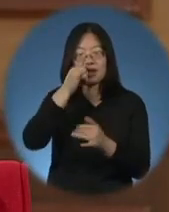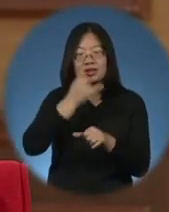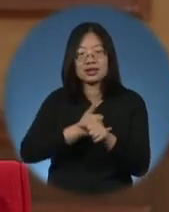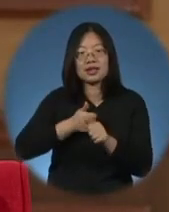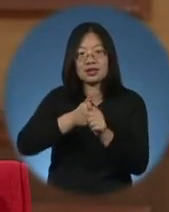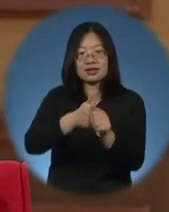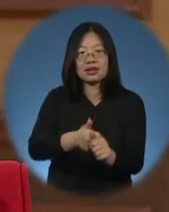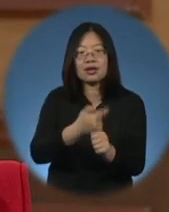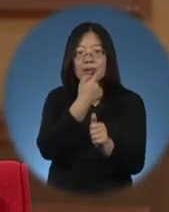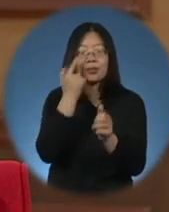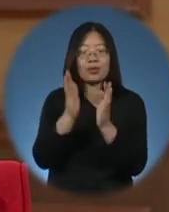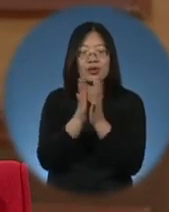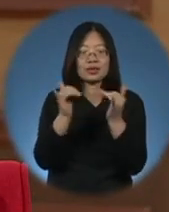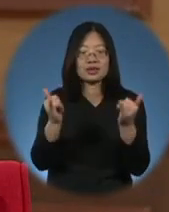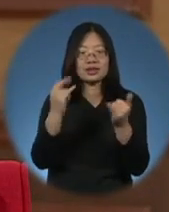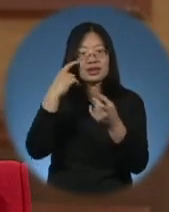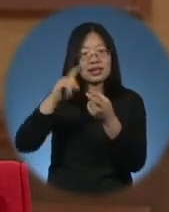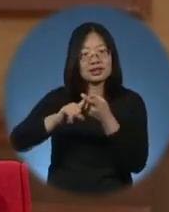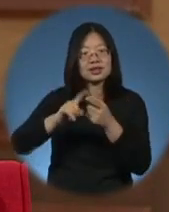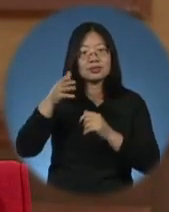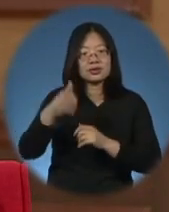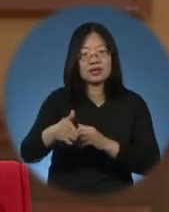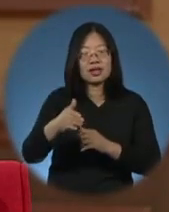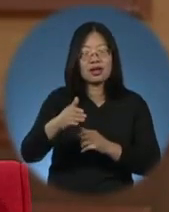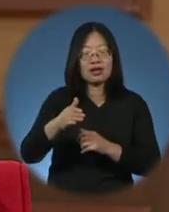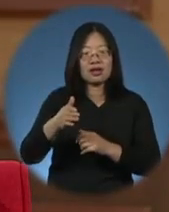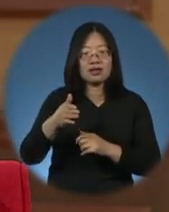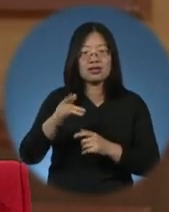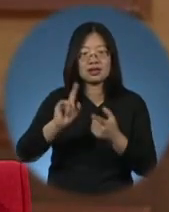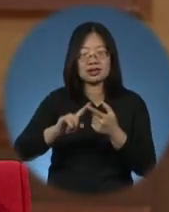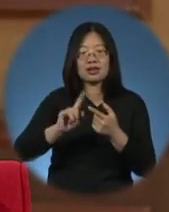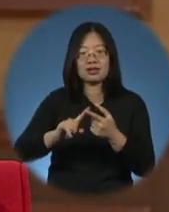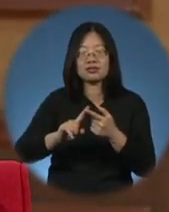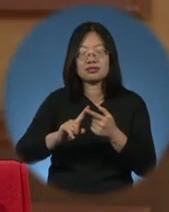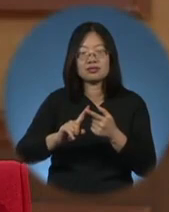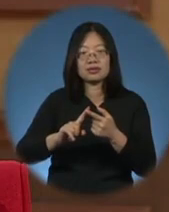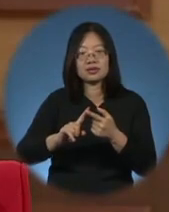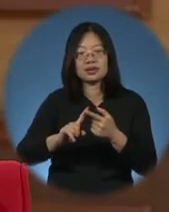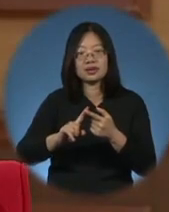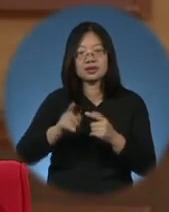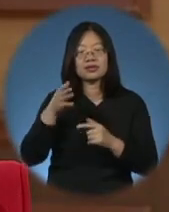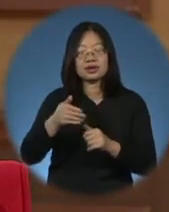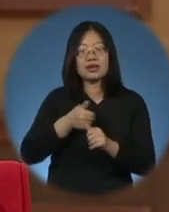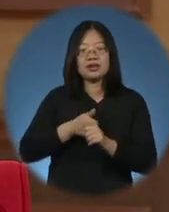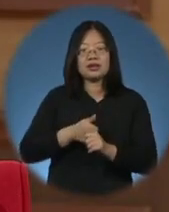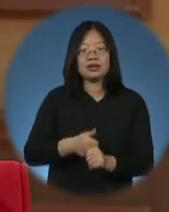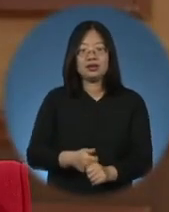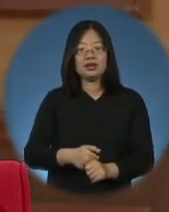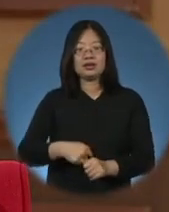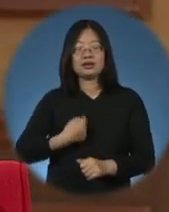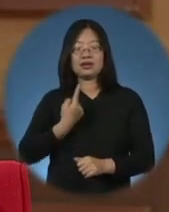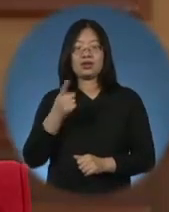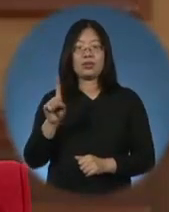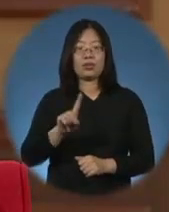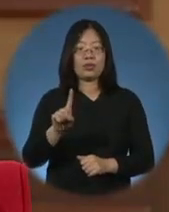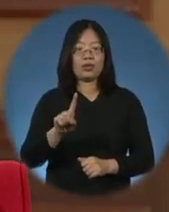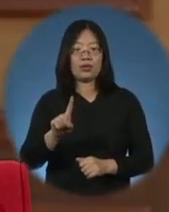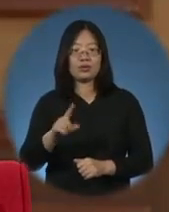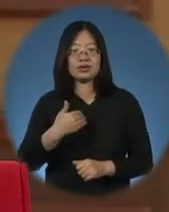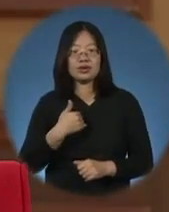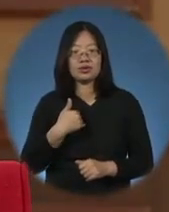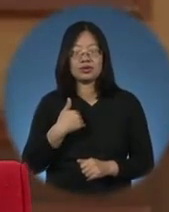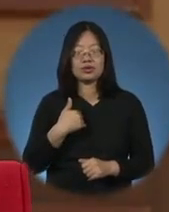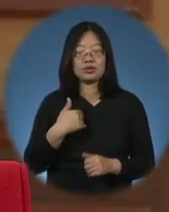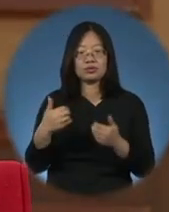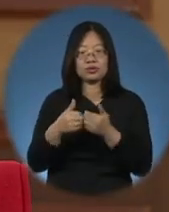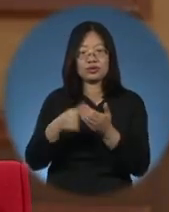이제 본인이 관심 있는 분야, 본인이 전공 그런 문제, 그런 분야에 따라서 스스로의 저는